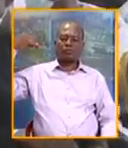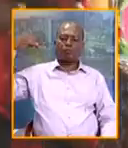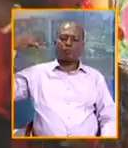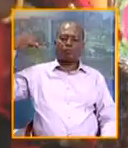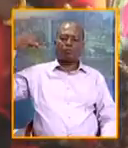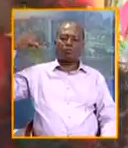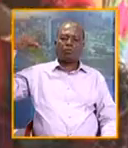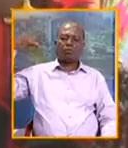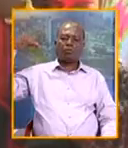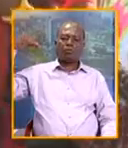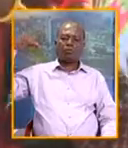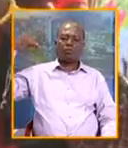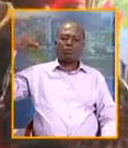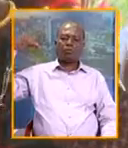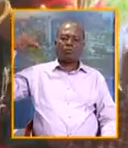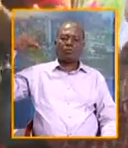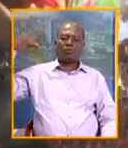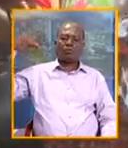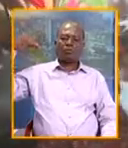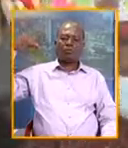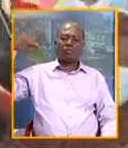à et